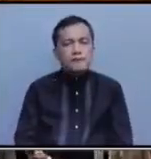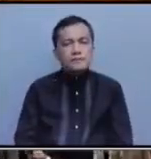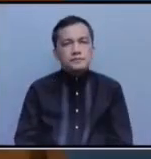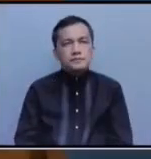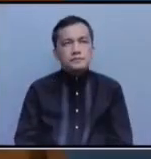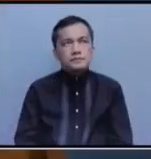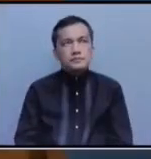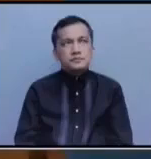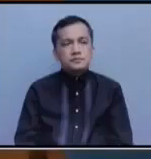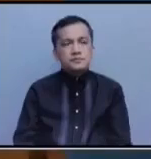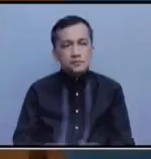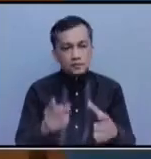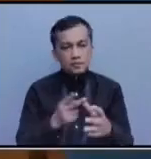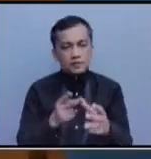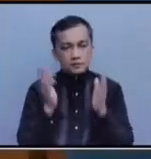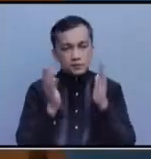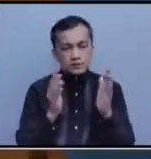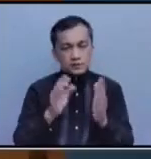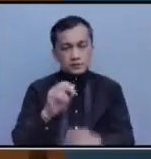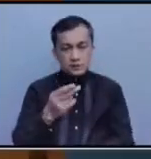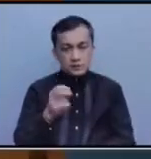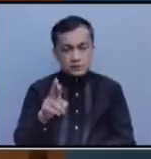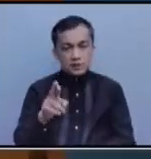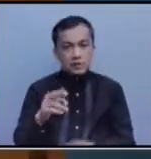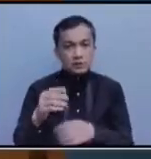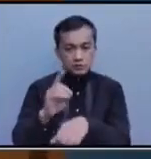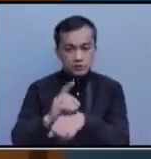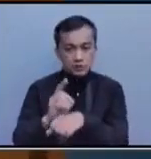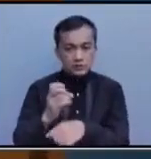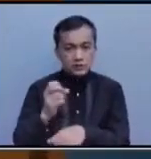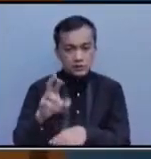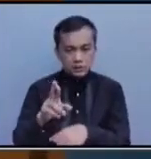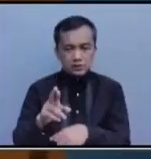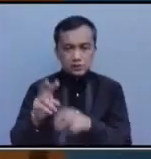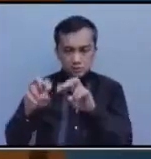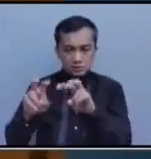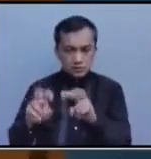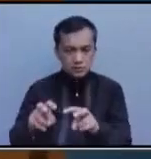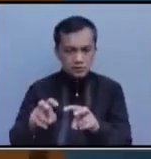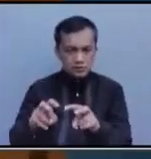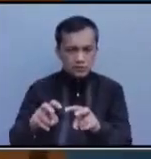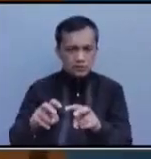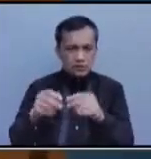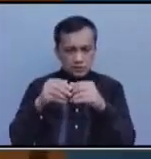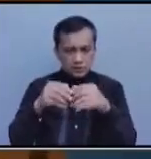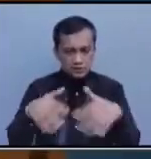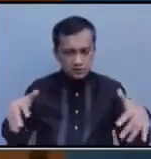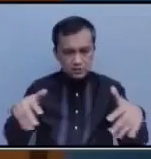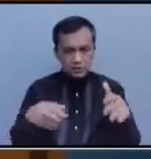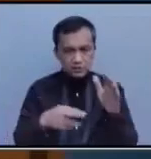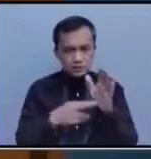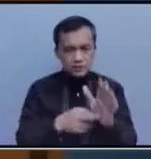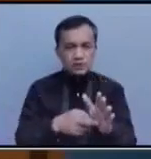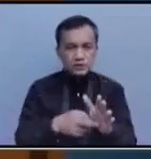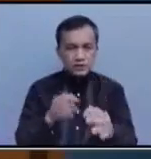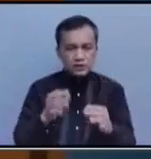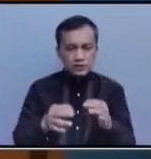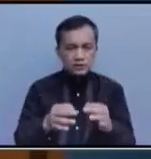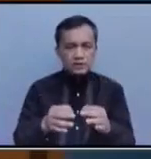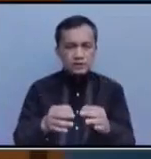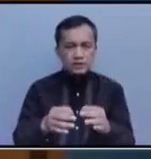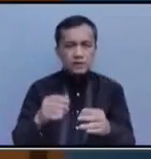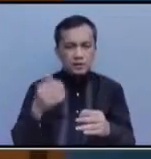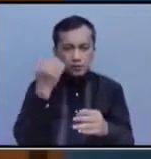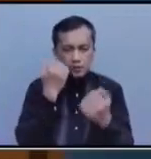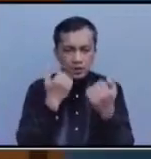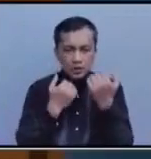primary service of CHR or mandate is really to investigate state agents and representatives should there be lapses, no, and violation